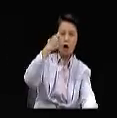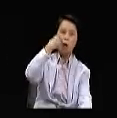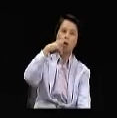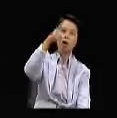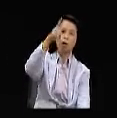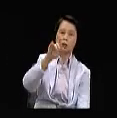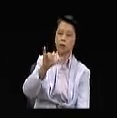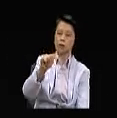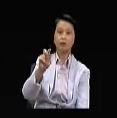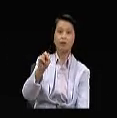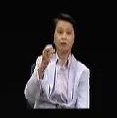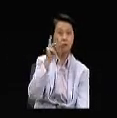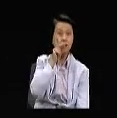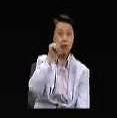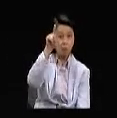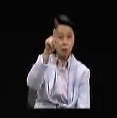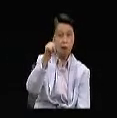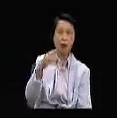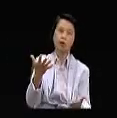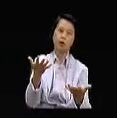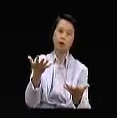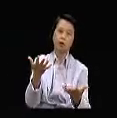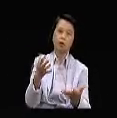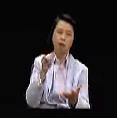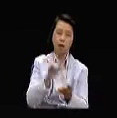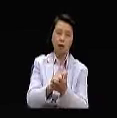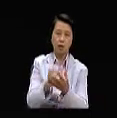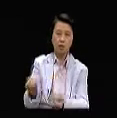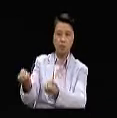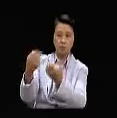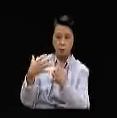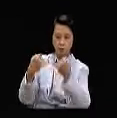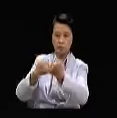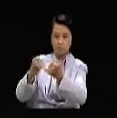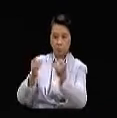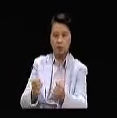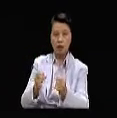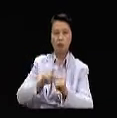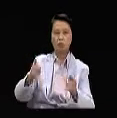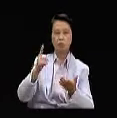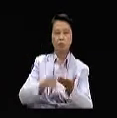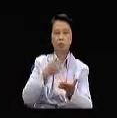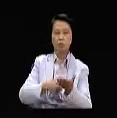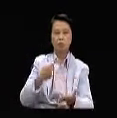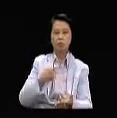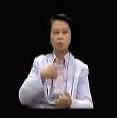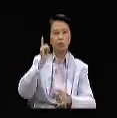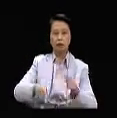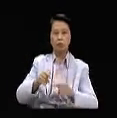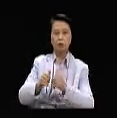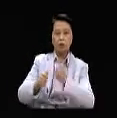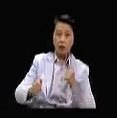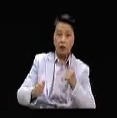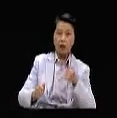sebenarnya dalam dalam Emak lu Man jabatan-jabatan dikenal tetapi kadang-kadang kita tidak dapat mengelak